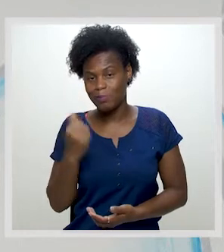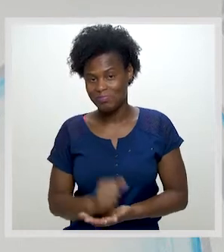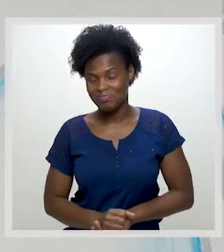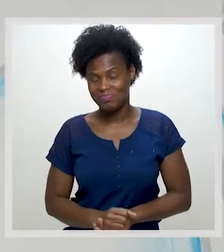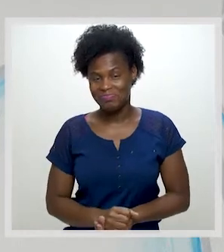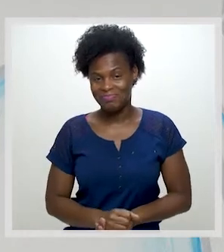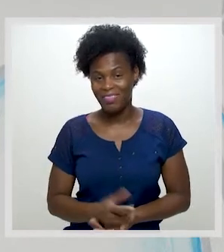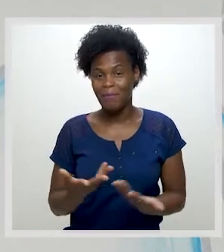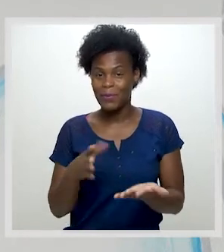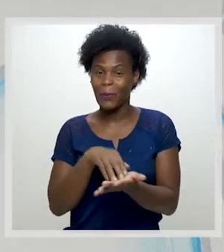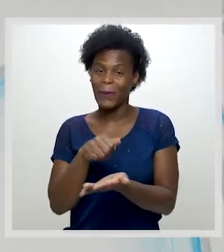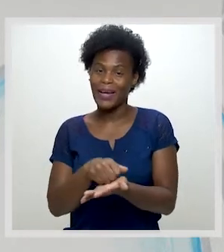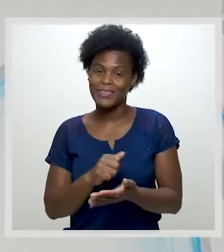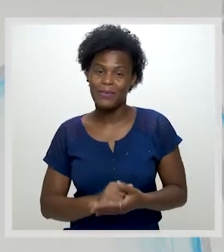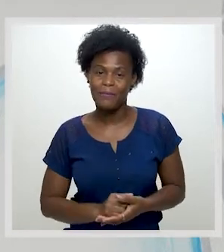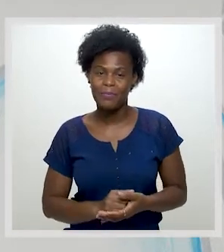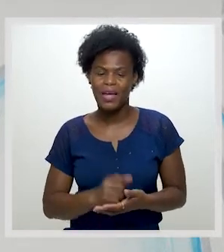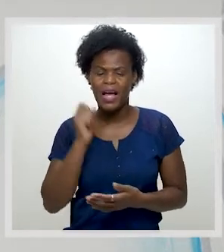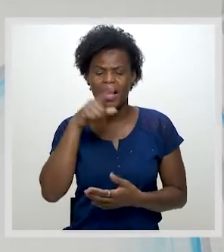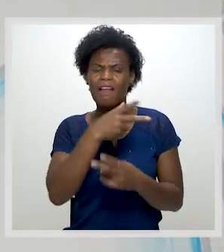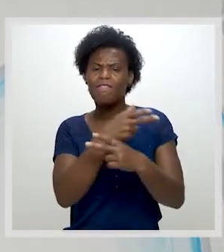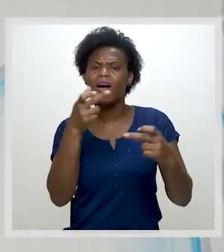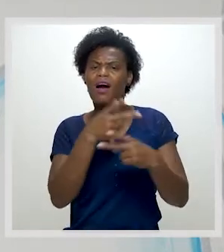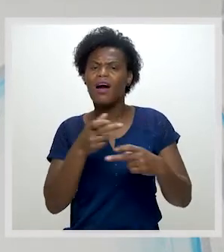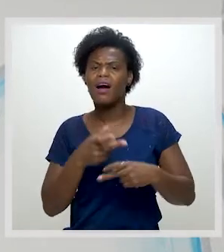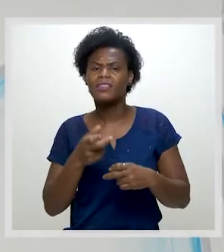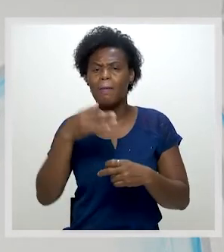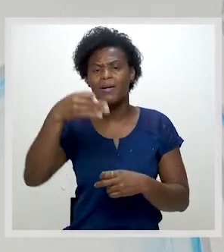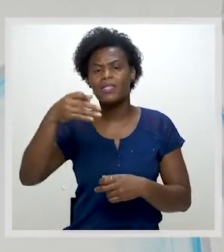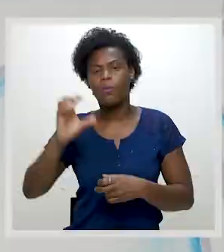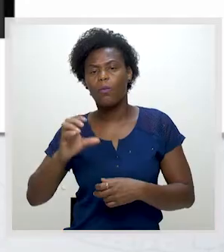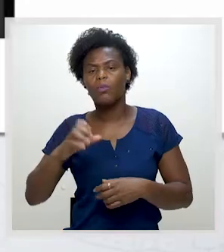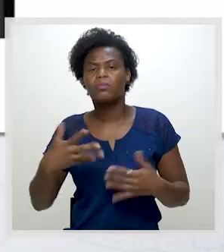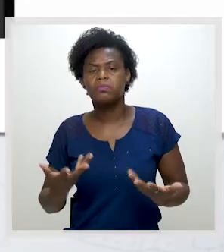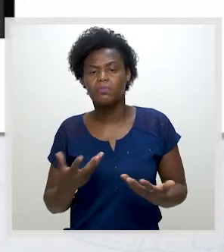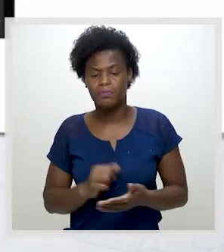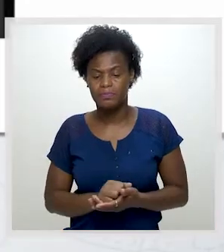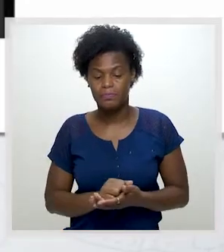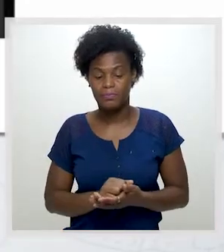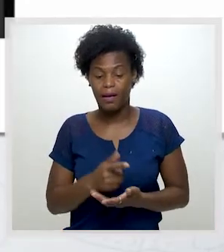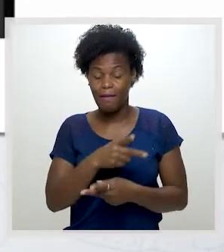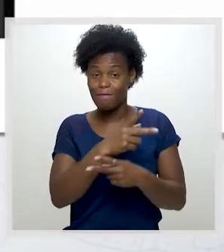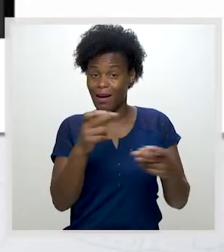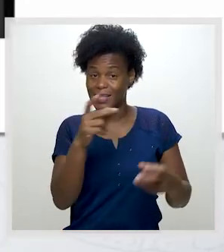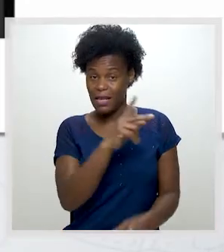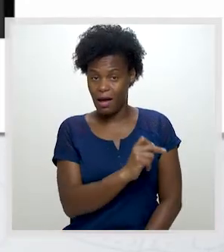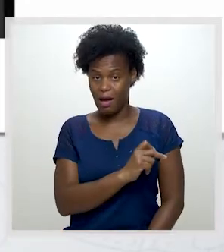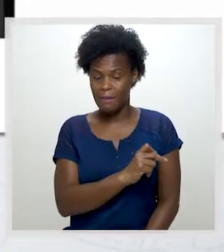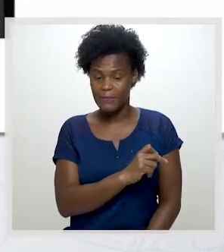Alors, on peut passer à la correction. Alors, quelles sont les phrases qui sont au passé composé? Les phrases